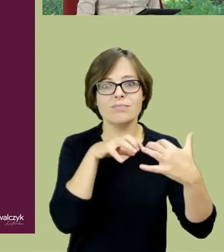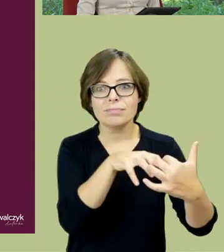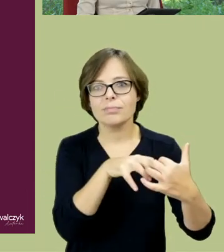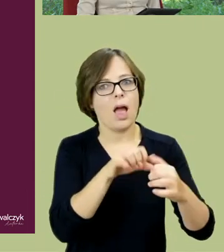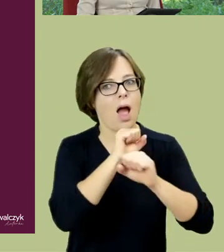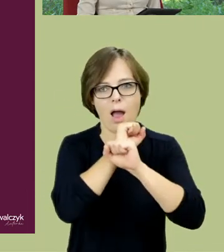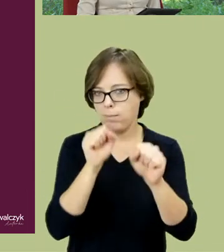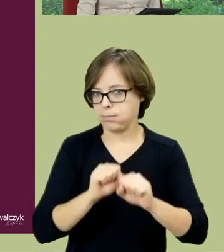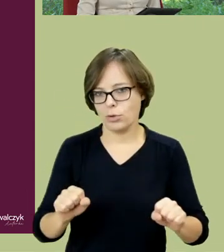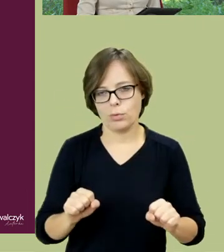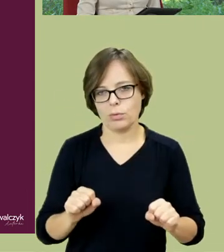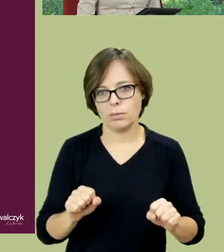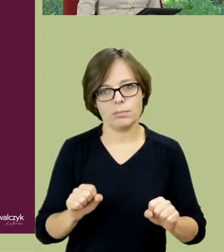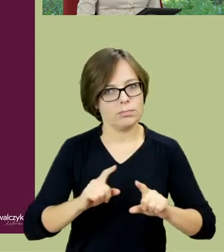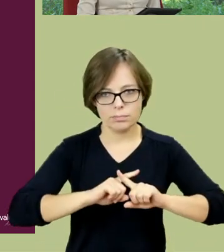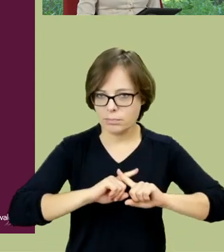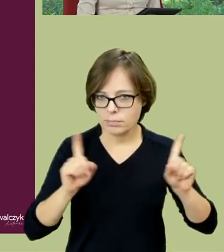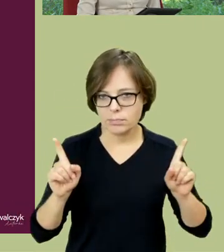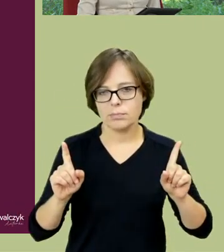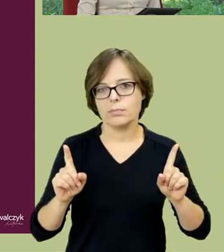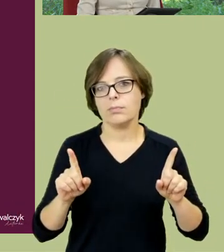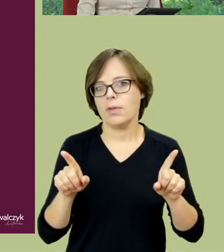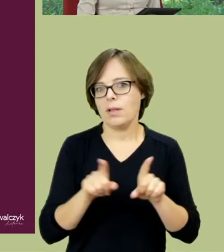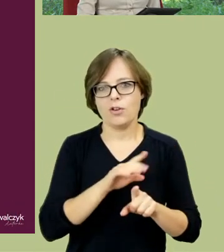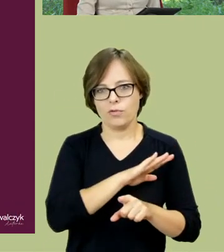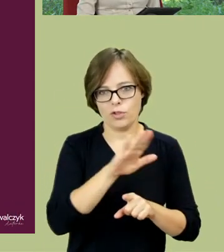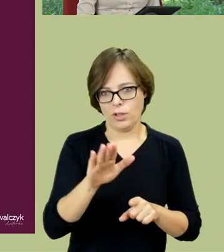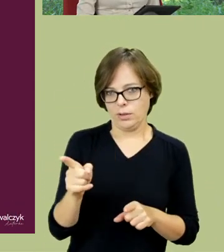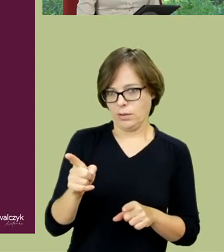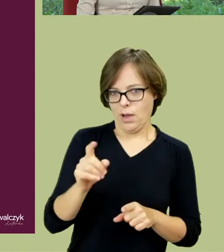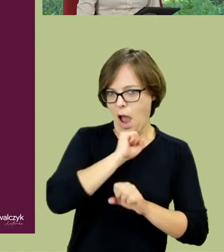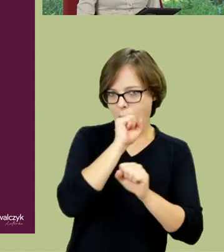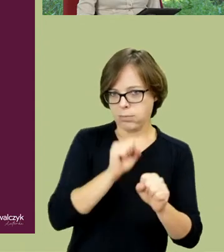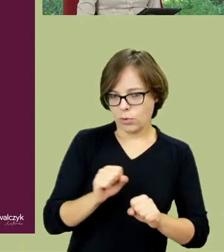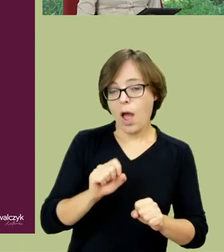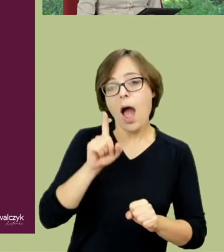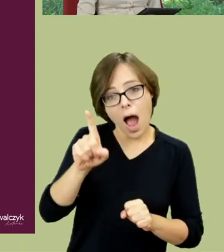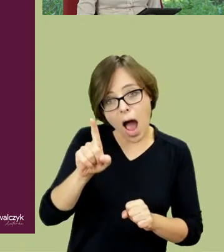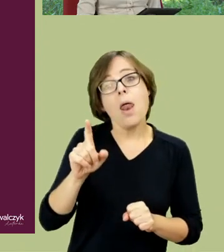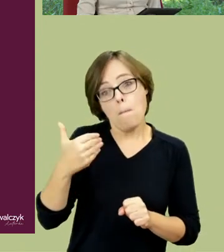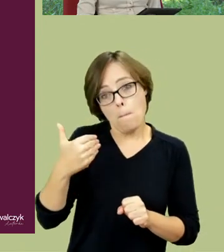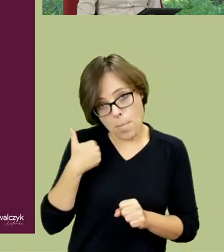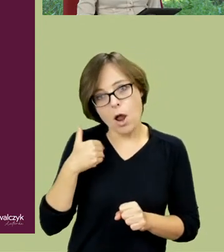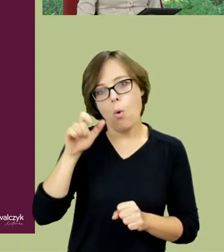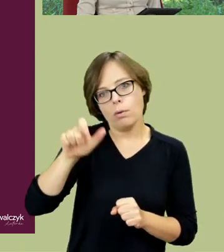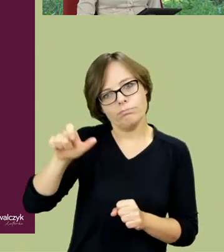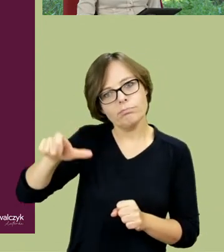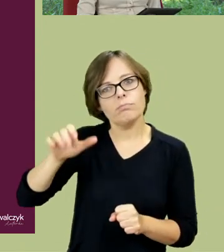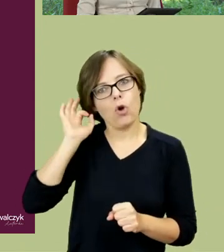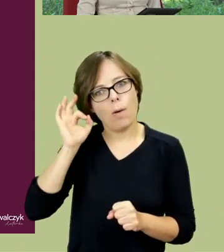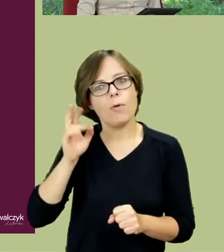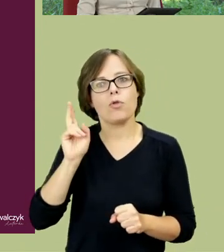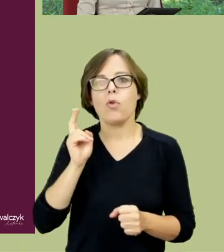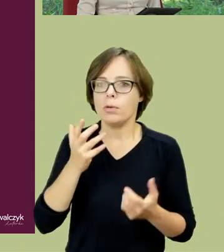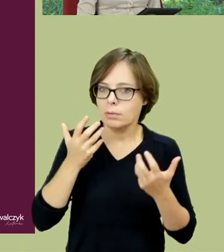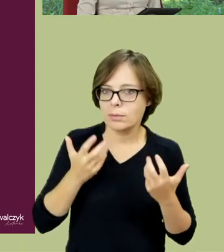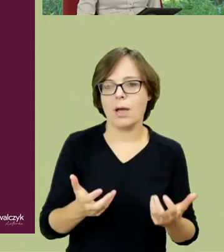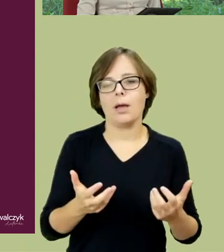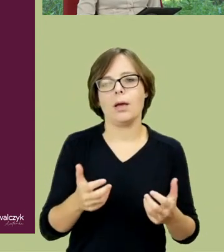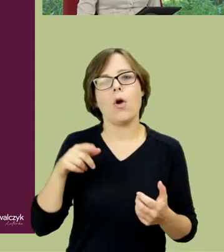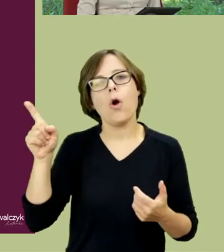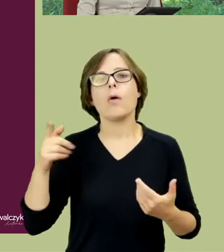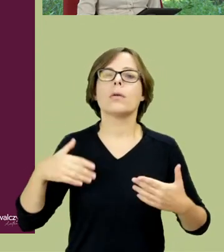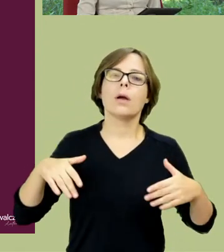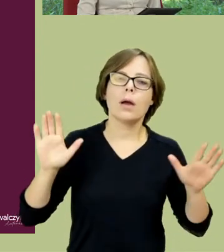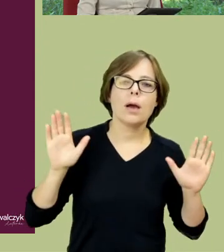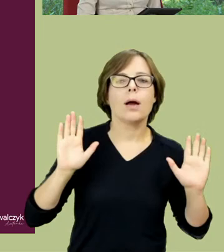i wydawała się aberracją, a jednak były kobiety, które nie poddawały się